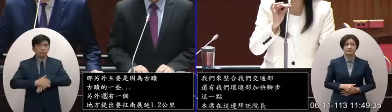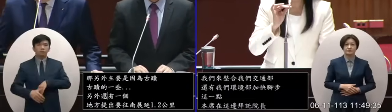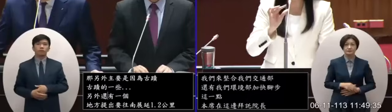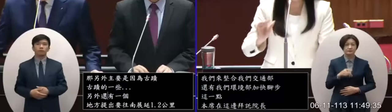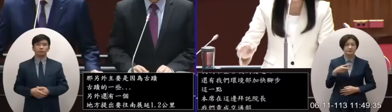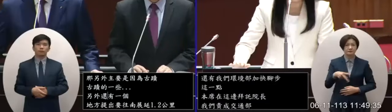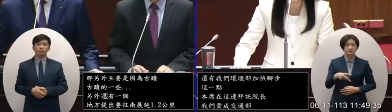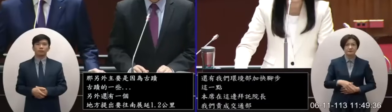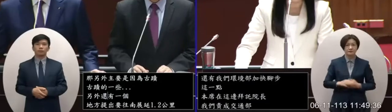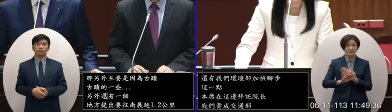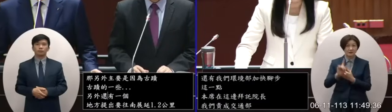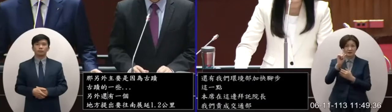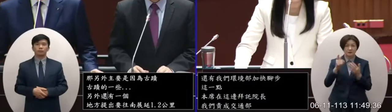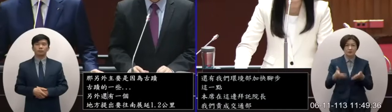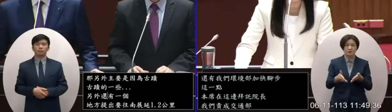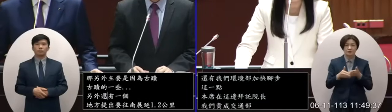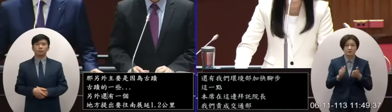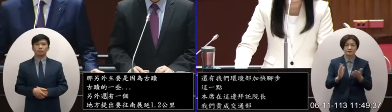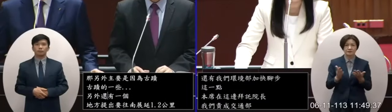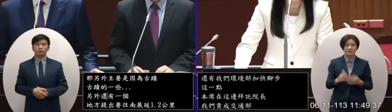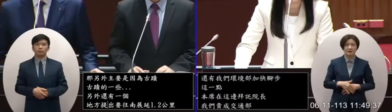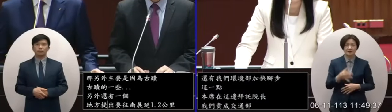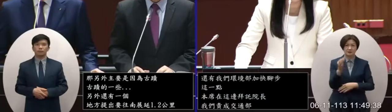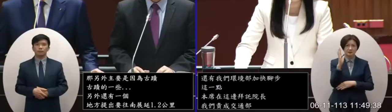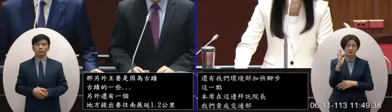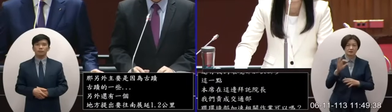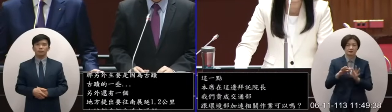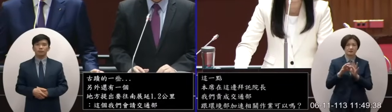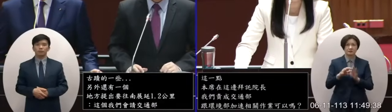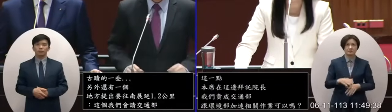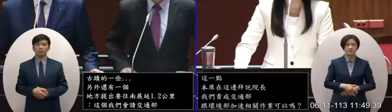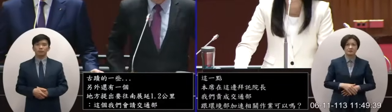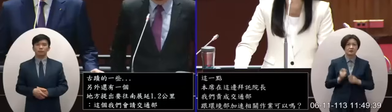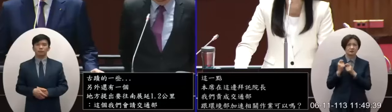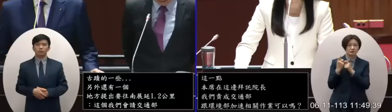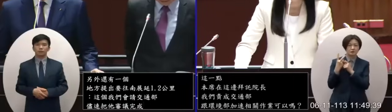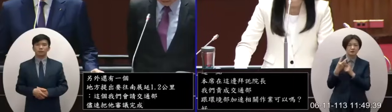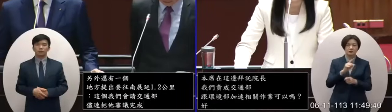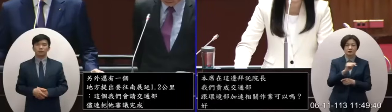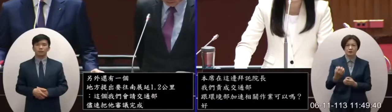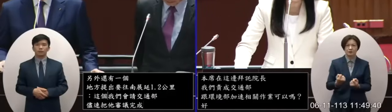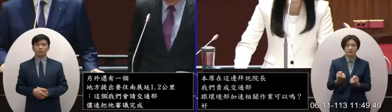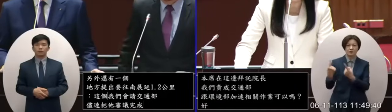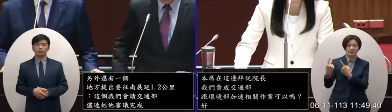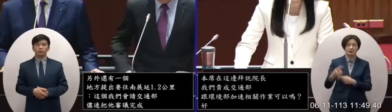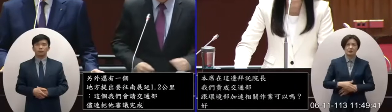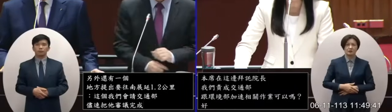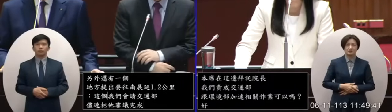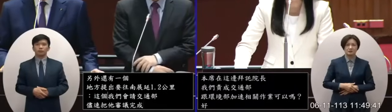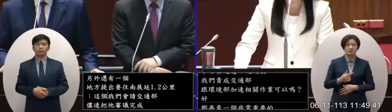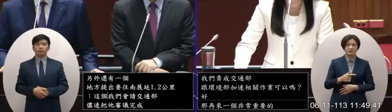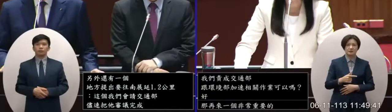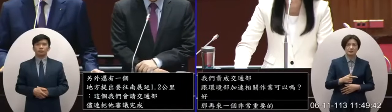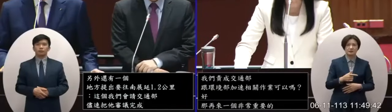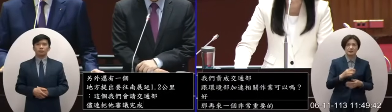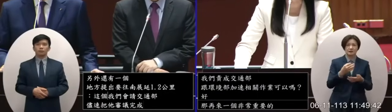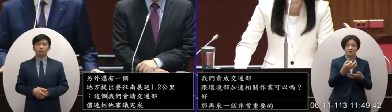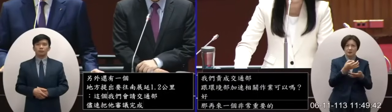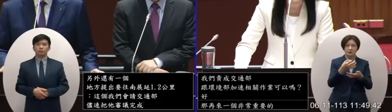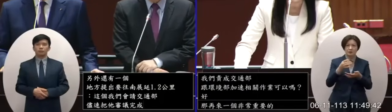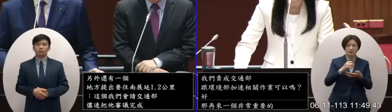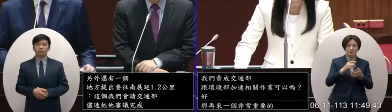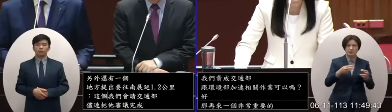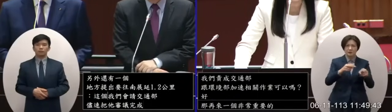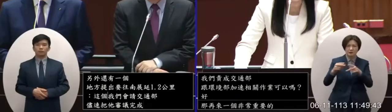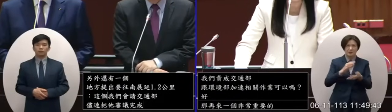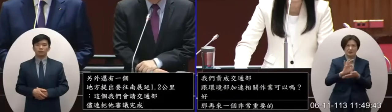那再来呢一个非常重要的哦，当然也跟我们财政有关系啊。我们知道近年呢、啊、就是通膨啊哦，所以整个公建经费上涨了大概平均